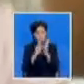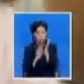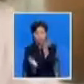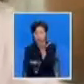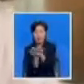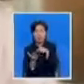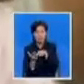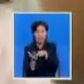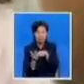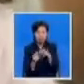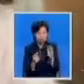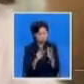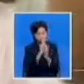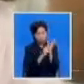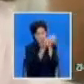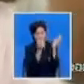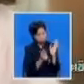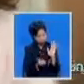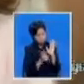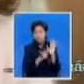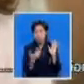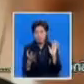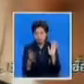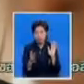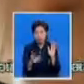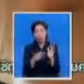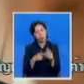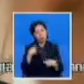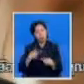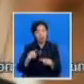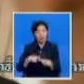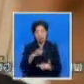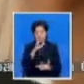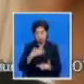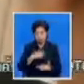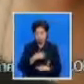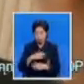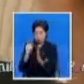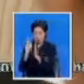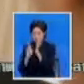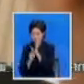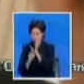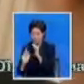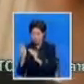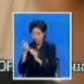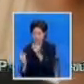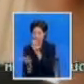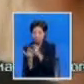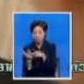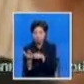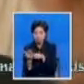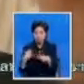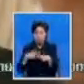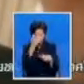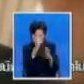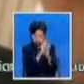กนะครับเพราะนั้นอันนี้ก็เป็นจุดที่เป็นความยากลำบากเหมือนกันนะครับแล้วก็รัฐธรรมนูญที่เขียนไว้ในขณะนี้เนี่ย